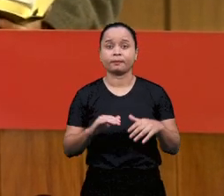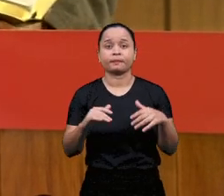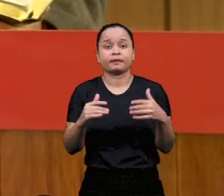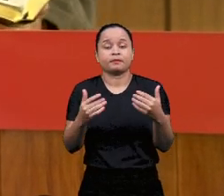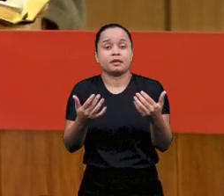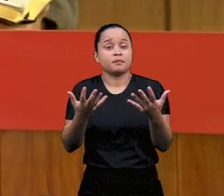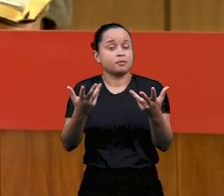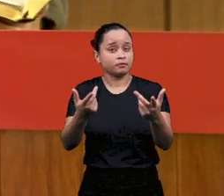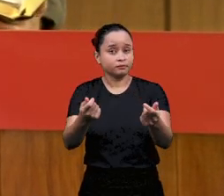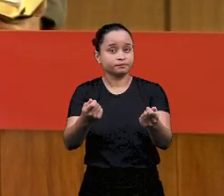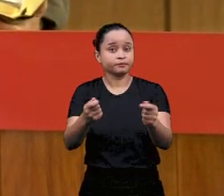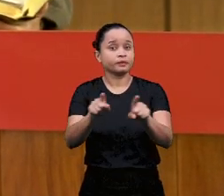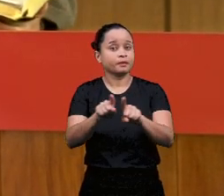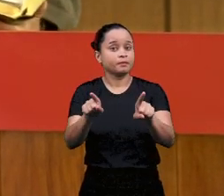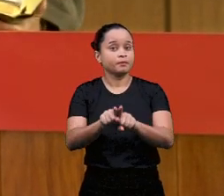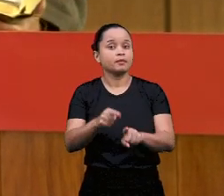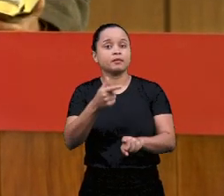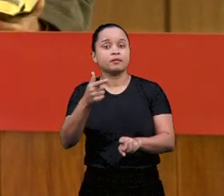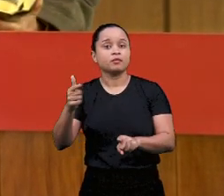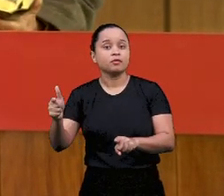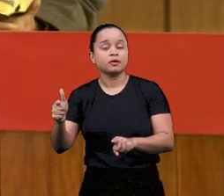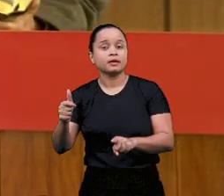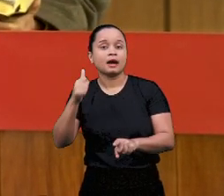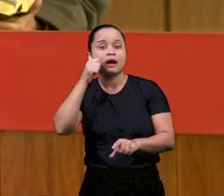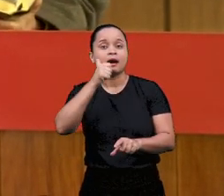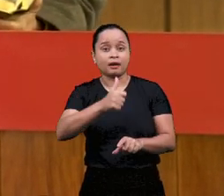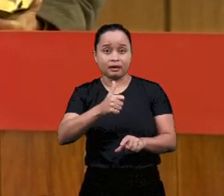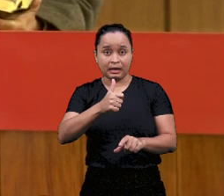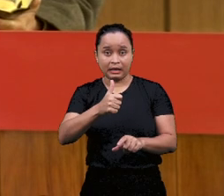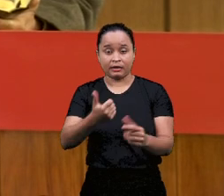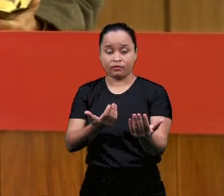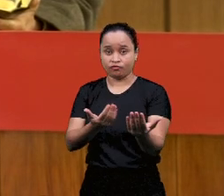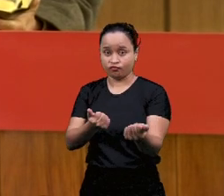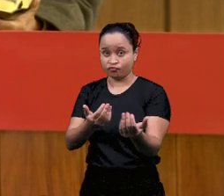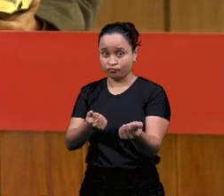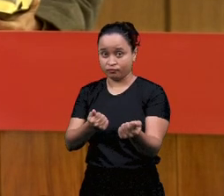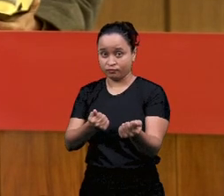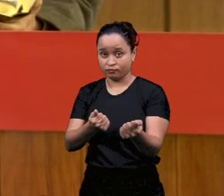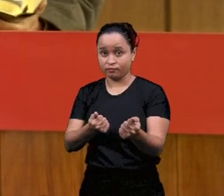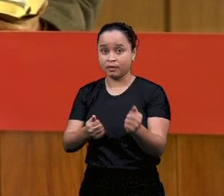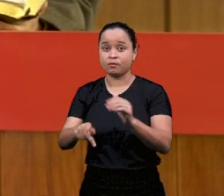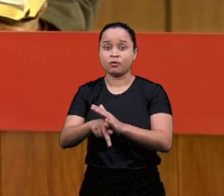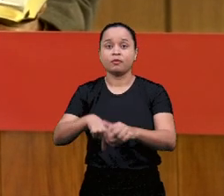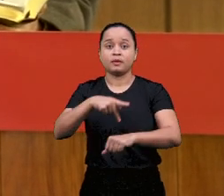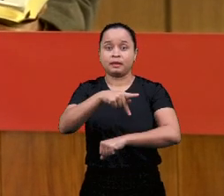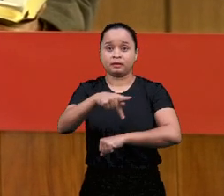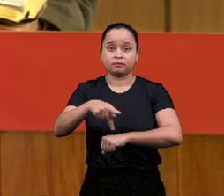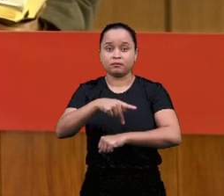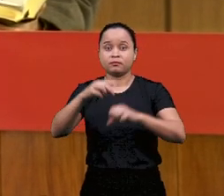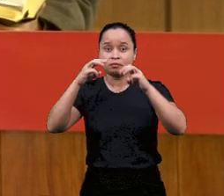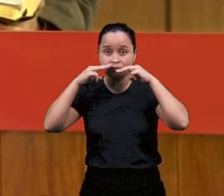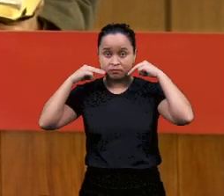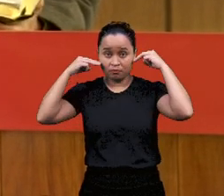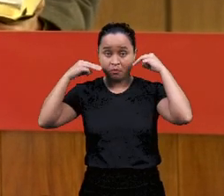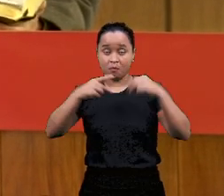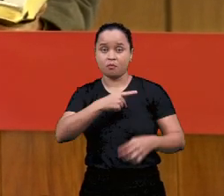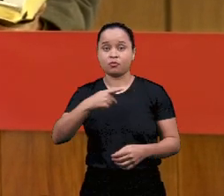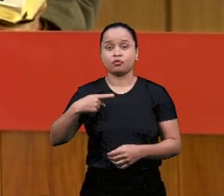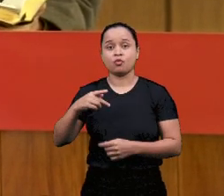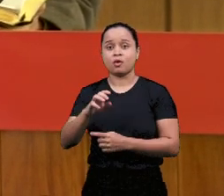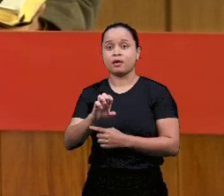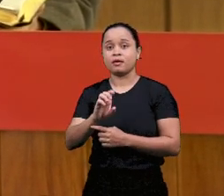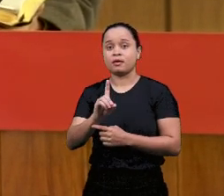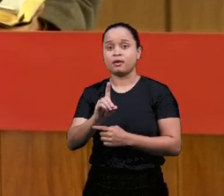jeune fille Amelia Sabadini de Tete, au nord de Mozambique, le pasteur Edilson Roche, nous avons un